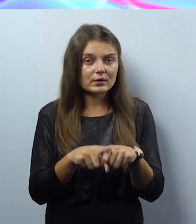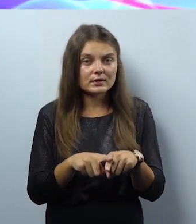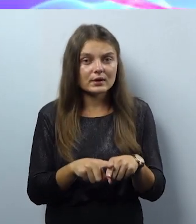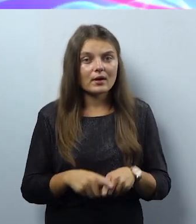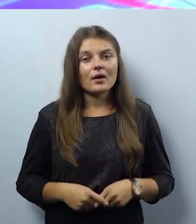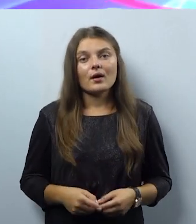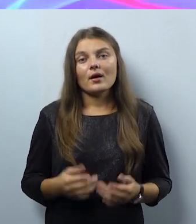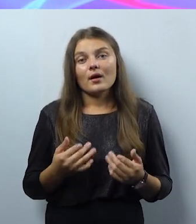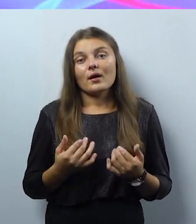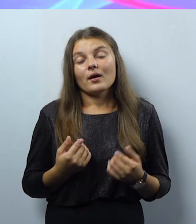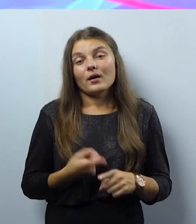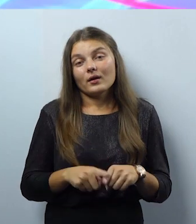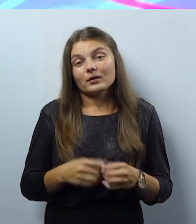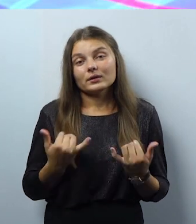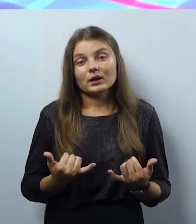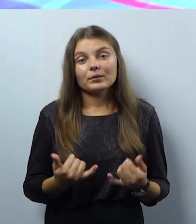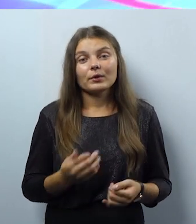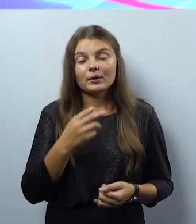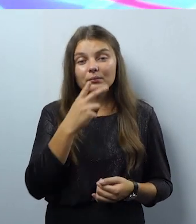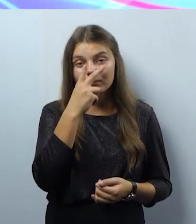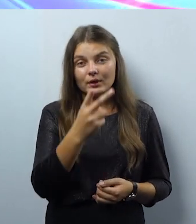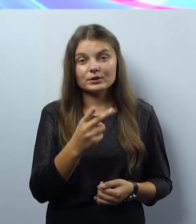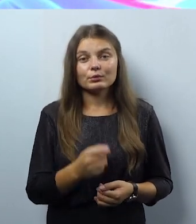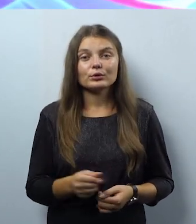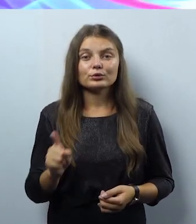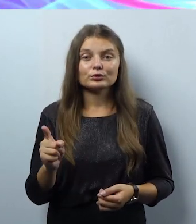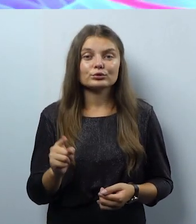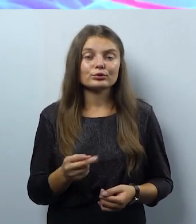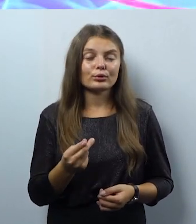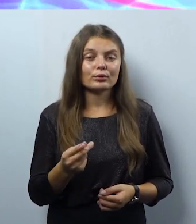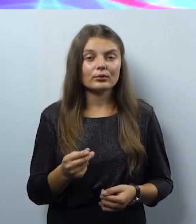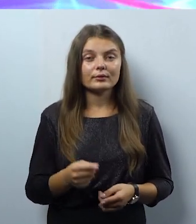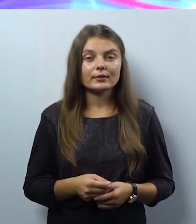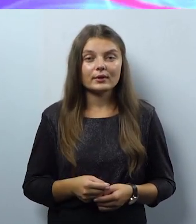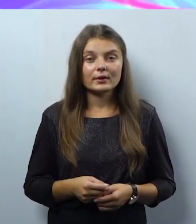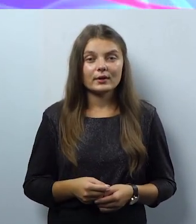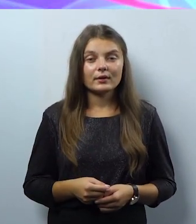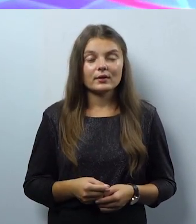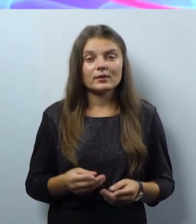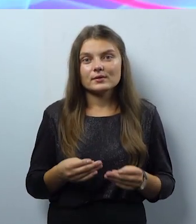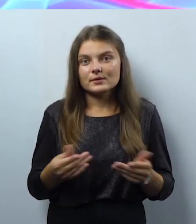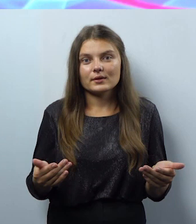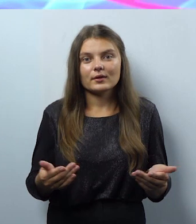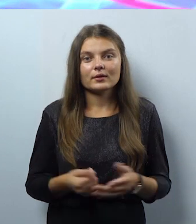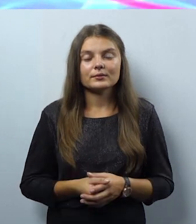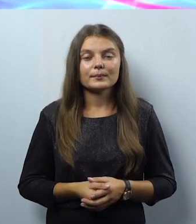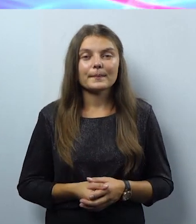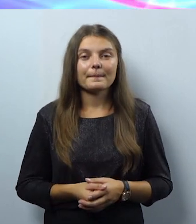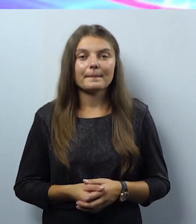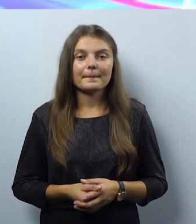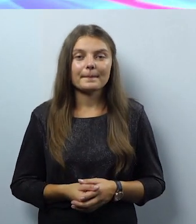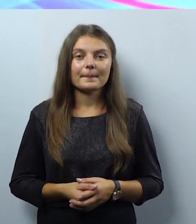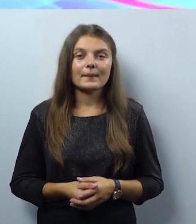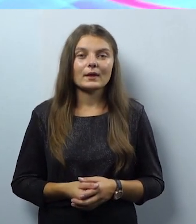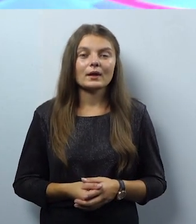бачимо, як в більшості випадків певна сума грошей цих десь заривається в ями, десь неякісно